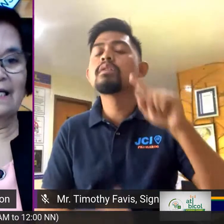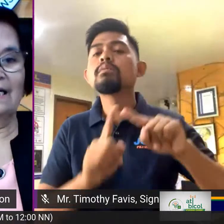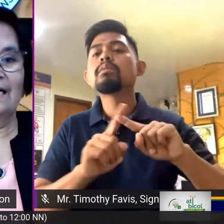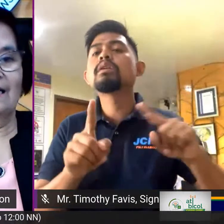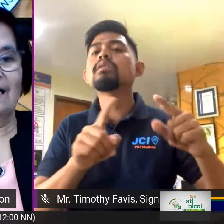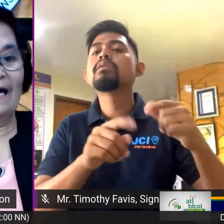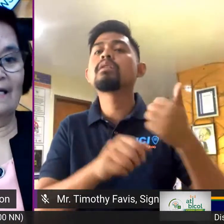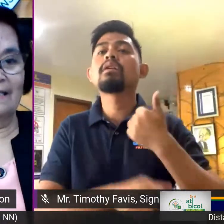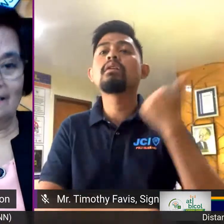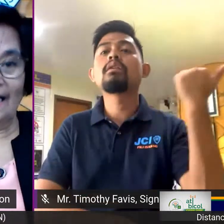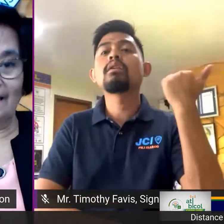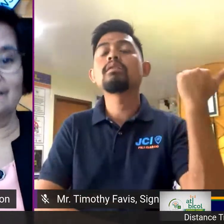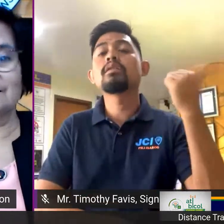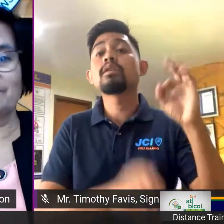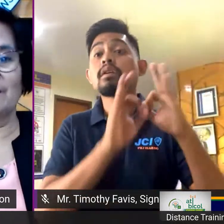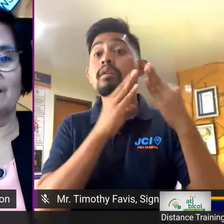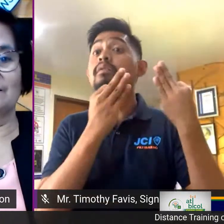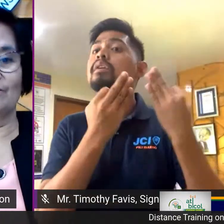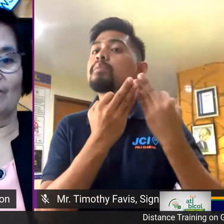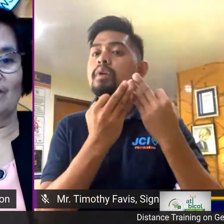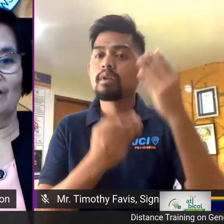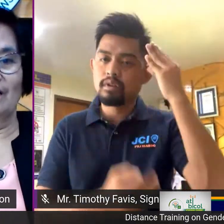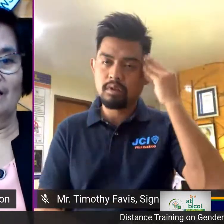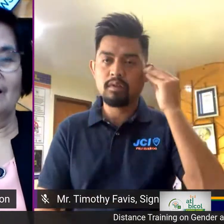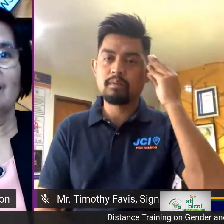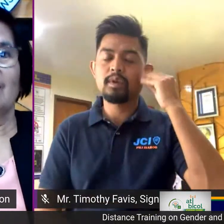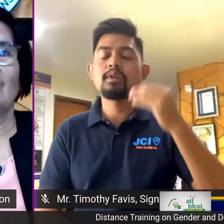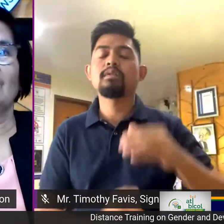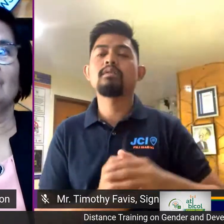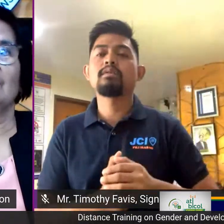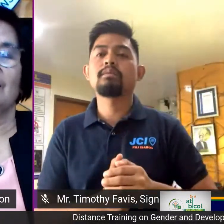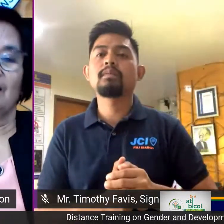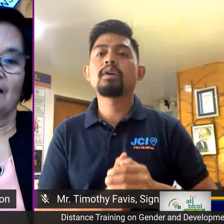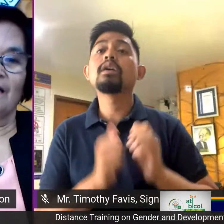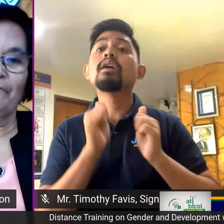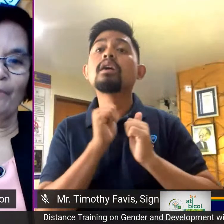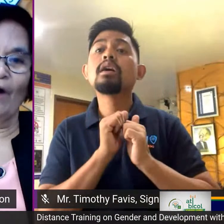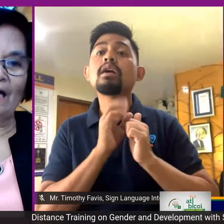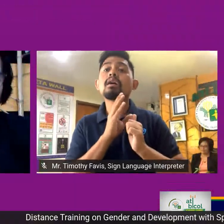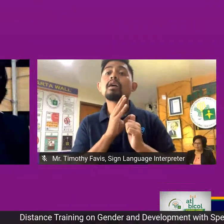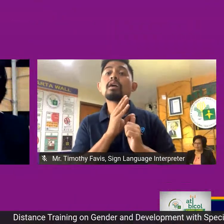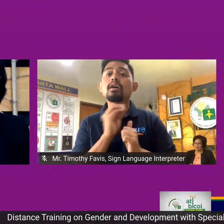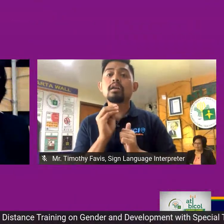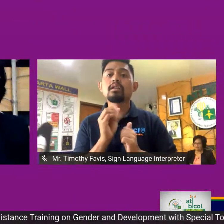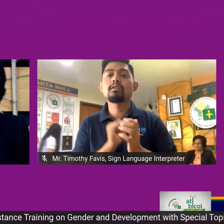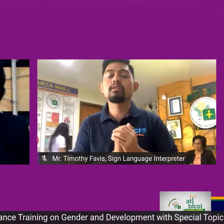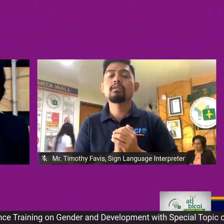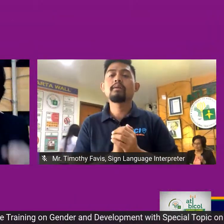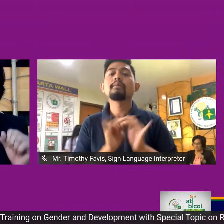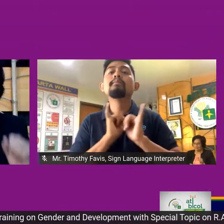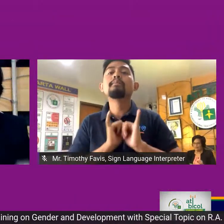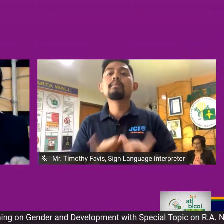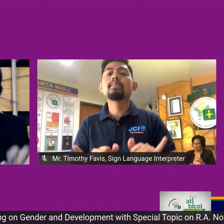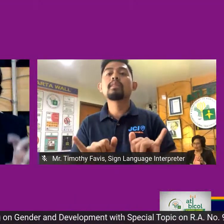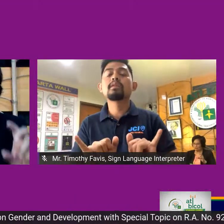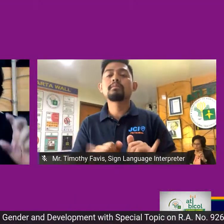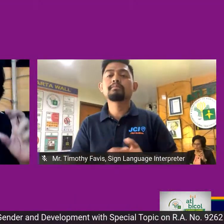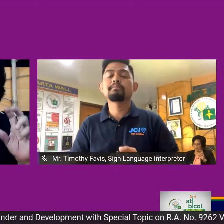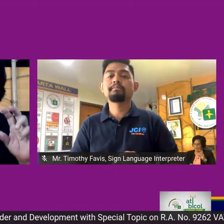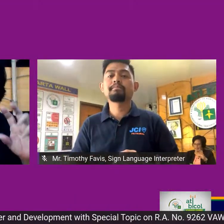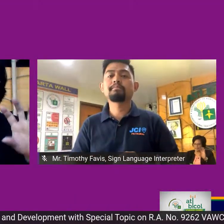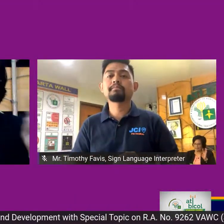family ay na-experience yun. And yan po ang isang, kung tiningnan